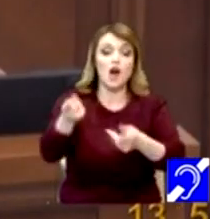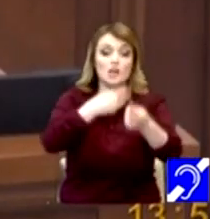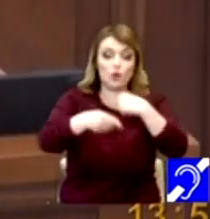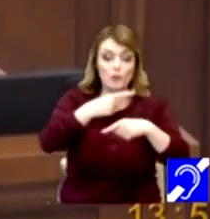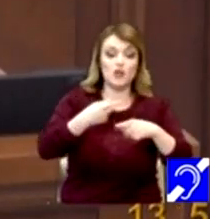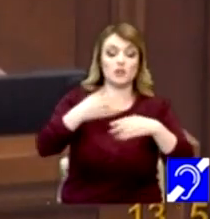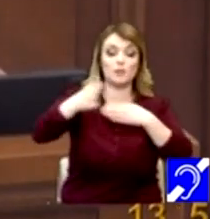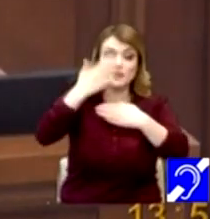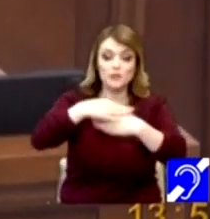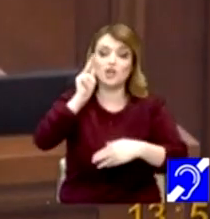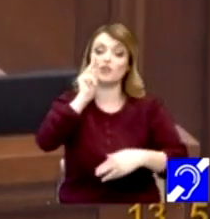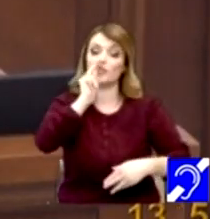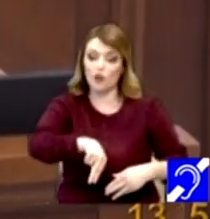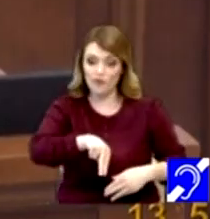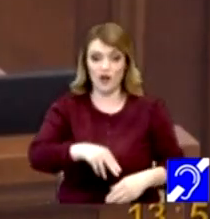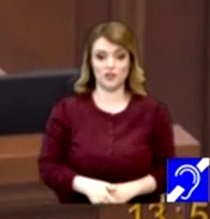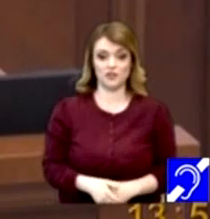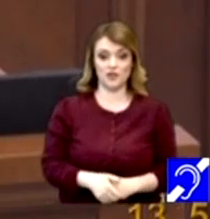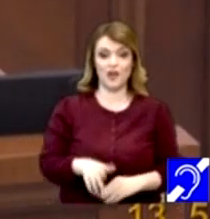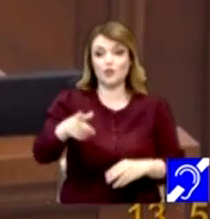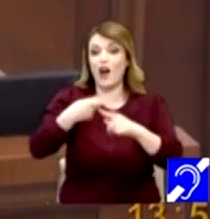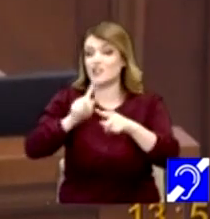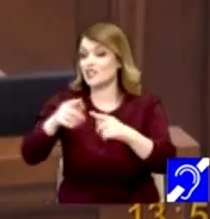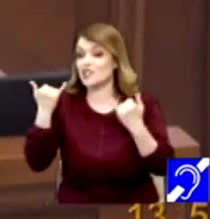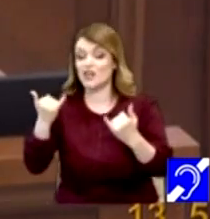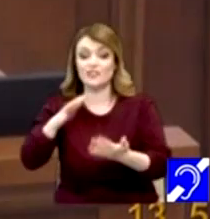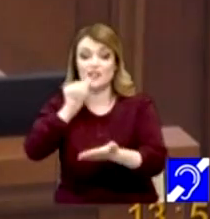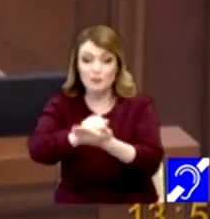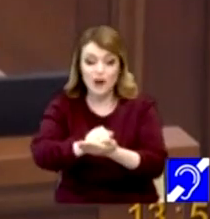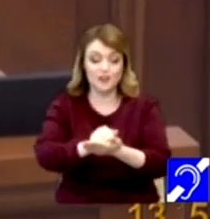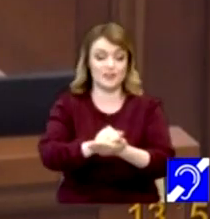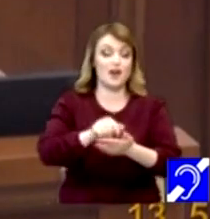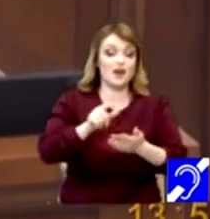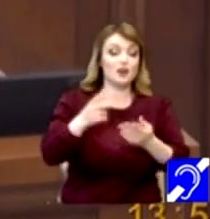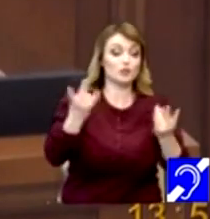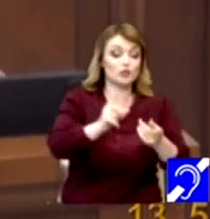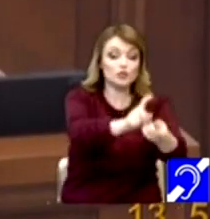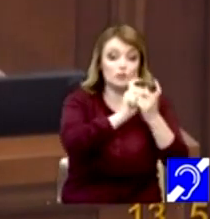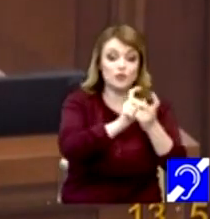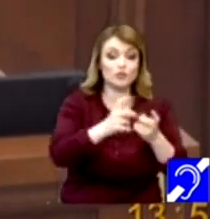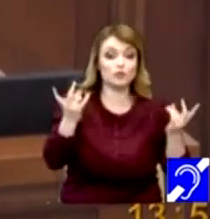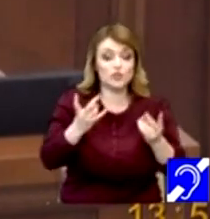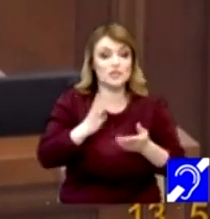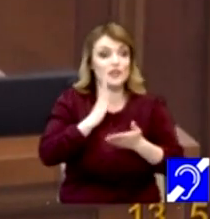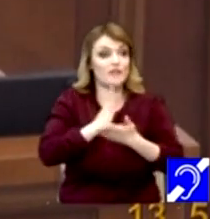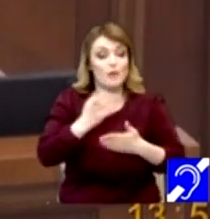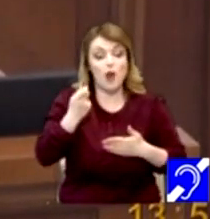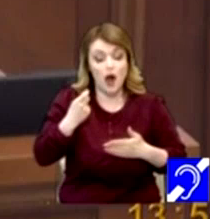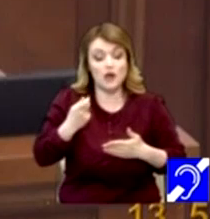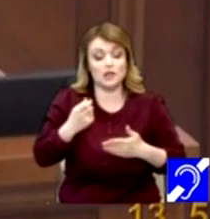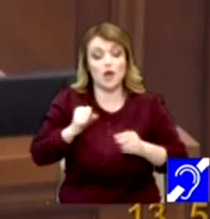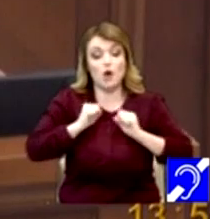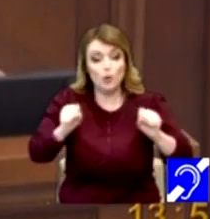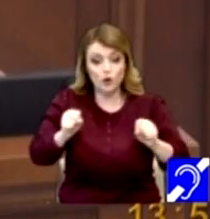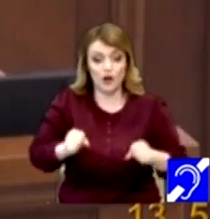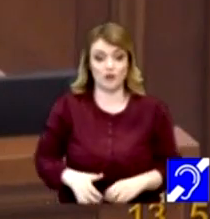pedepsirea celor vinovați. Dar cu populismul trebuie luptat și trebuie să avem puțin curaj. Să nu recurgem la